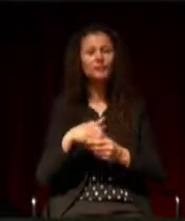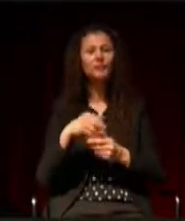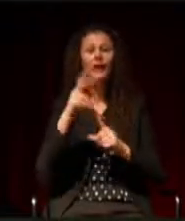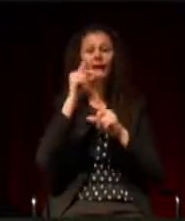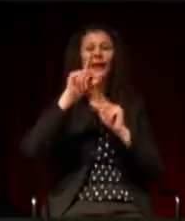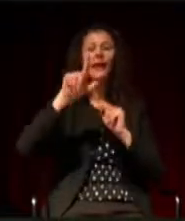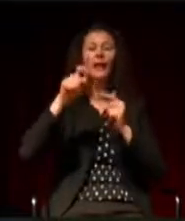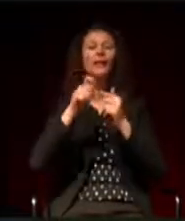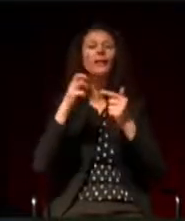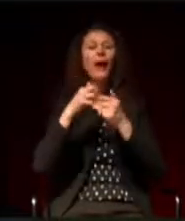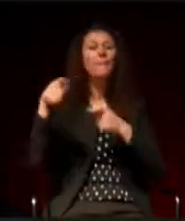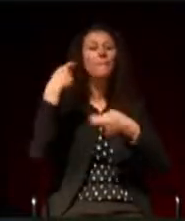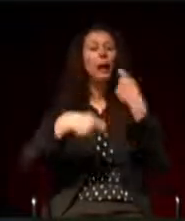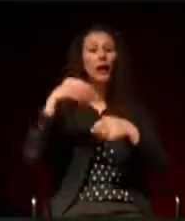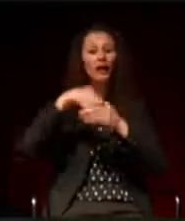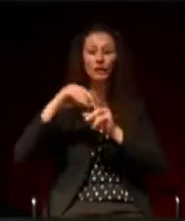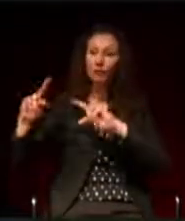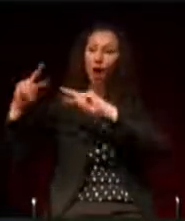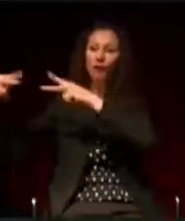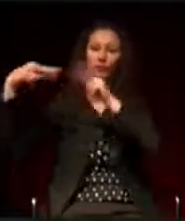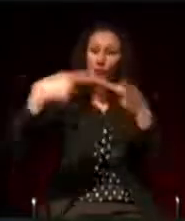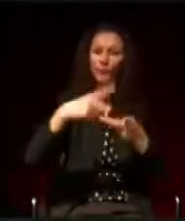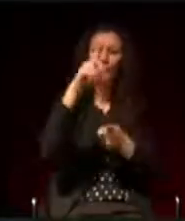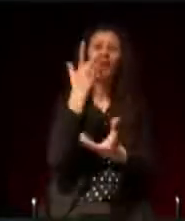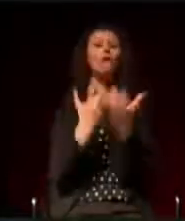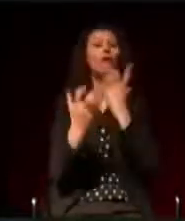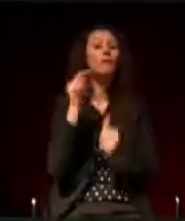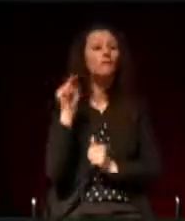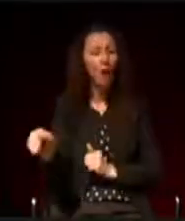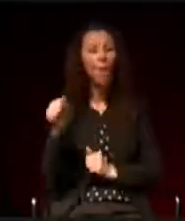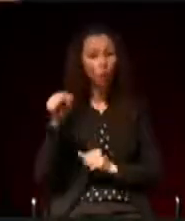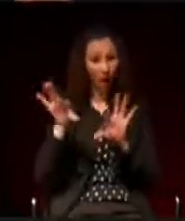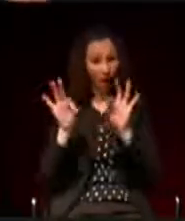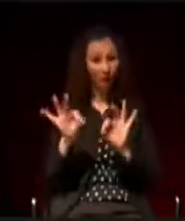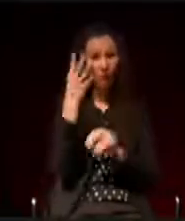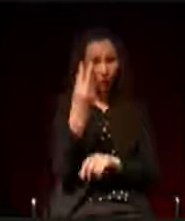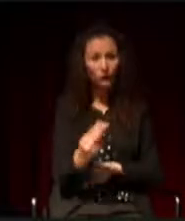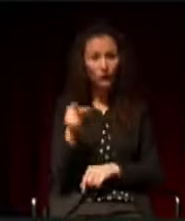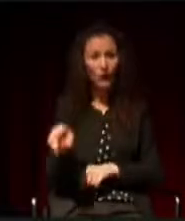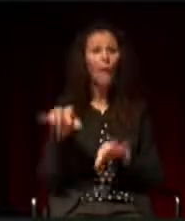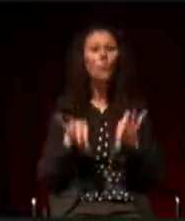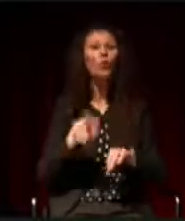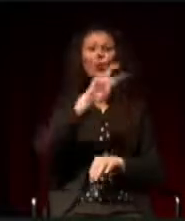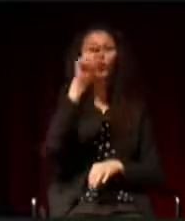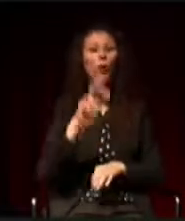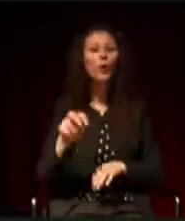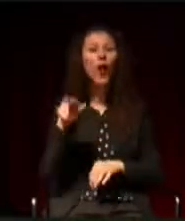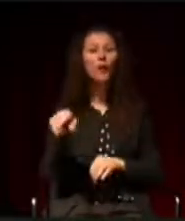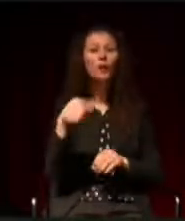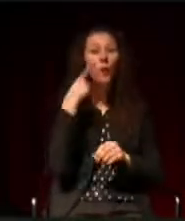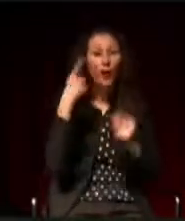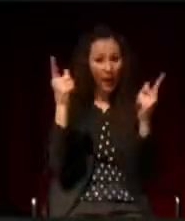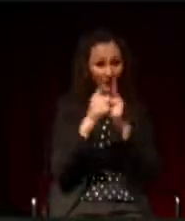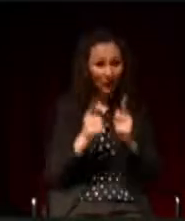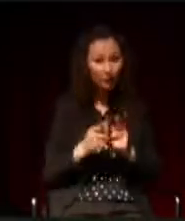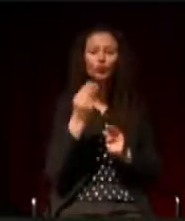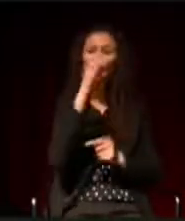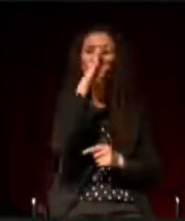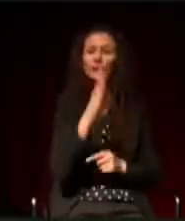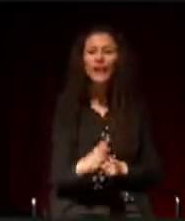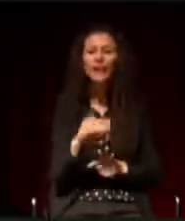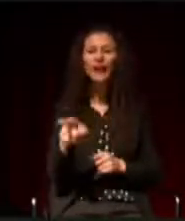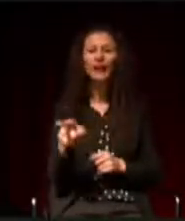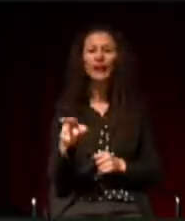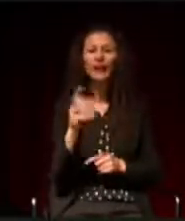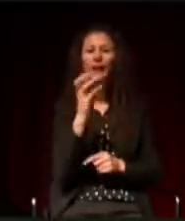İller Bankası üzerinden aktarılabilecek bir kaynak. Böyle olursa işte bugünkü dolar kuru üzerinden hesaplarsanız çok ciddi bir